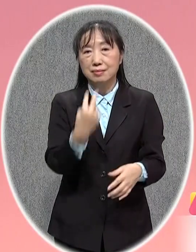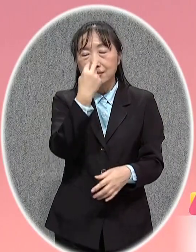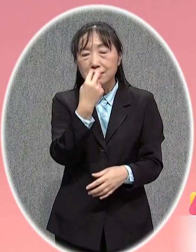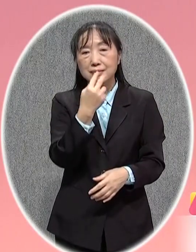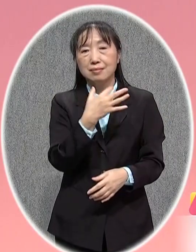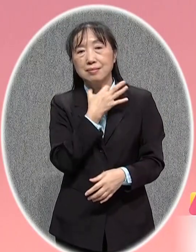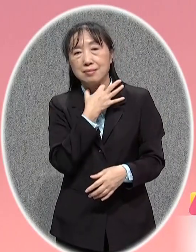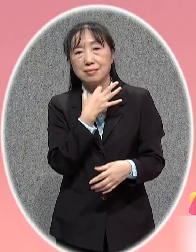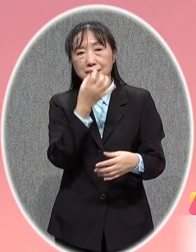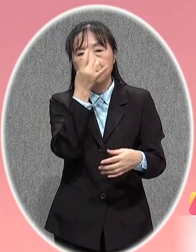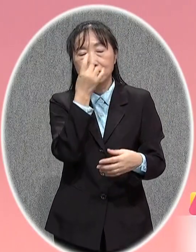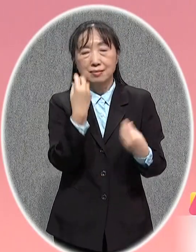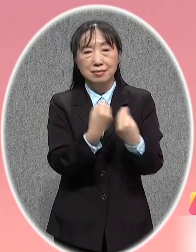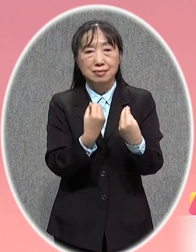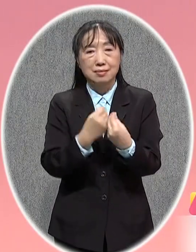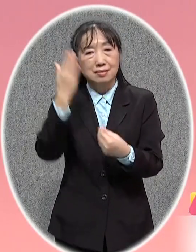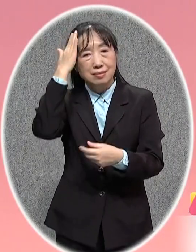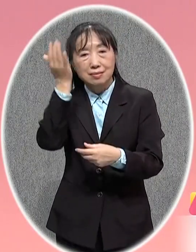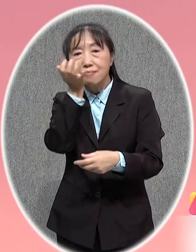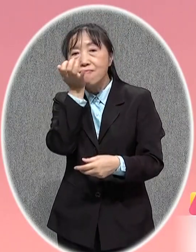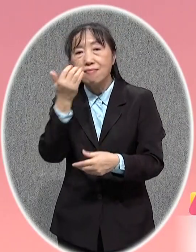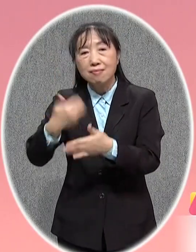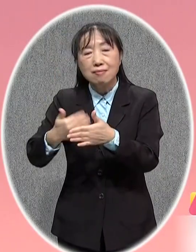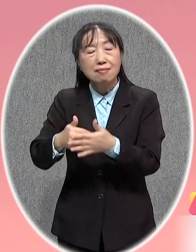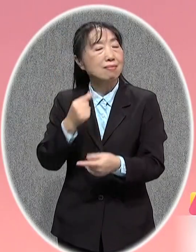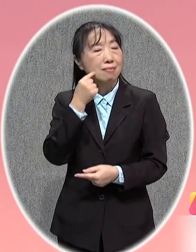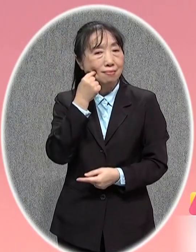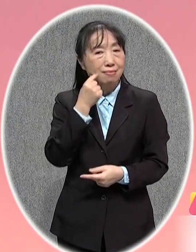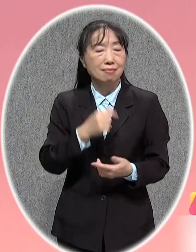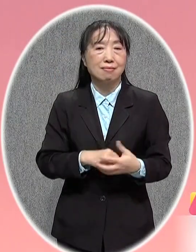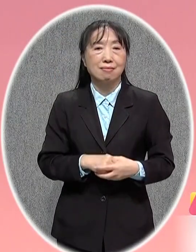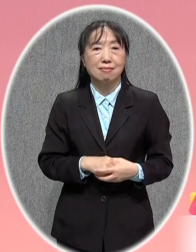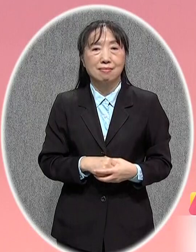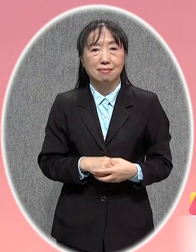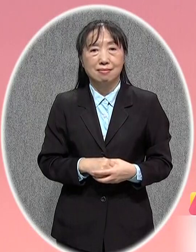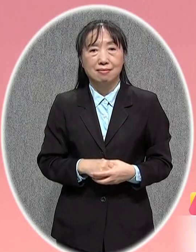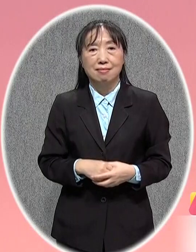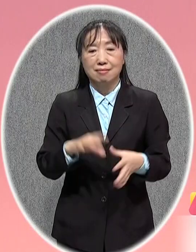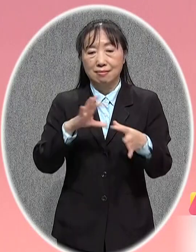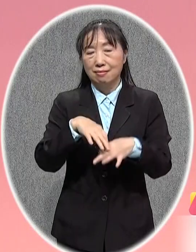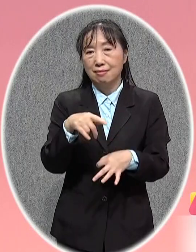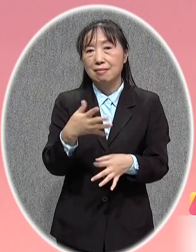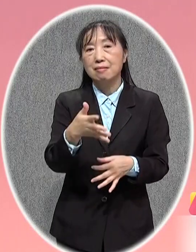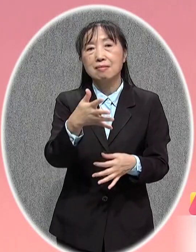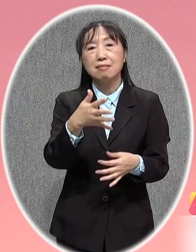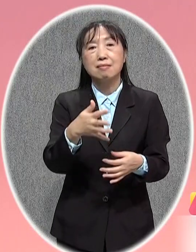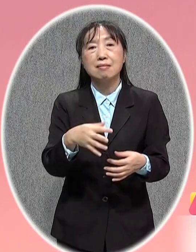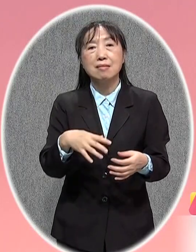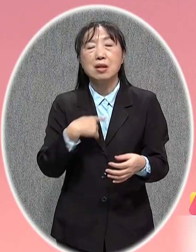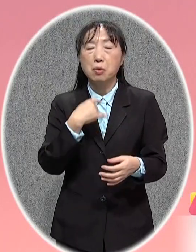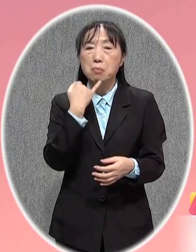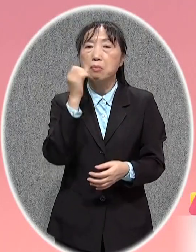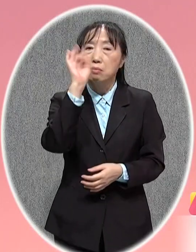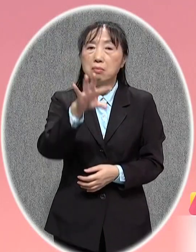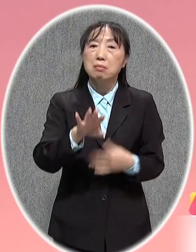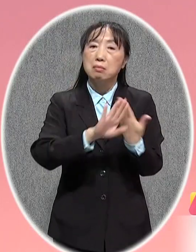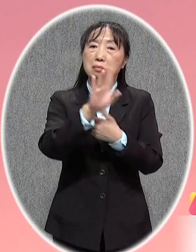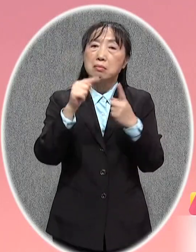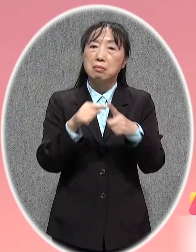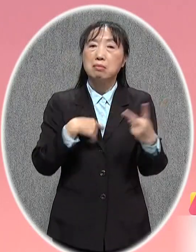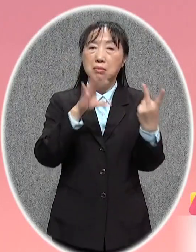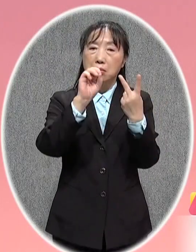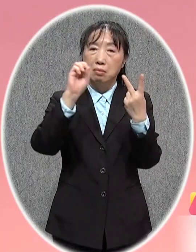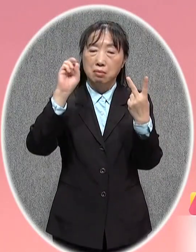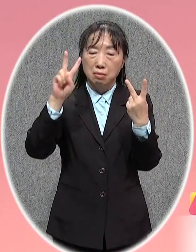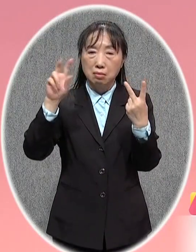来，煤当然就减不下去。在这样情况之下，我们凭什么去跟人家讲我们2050年要